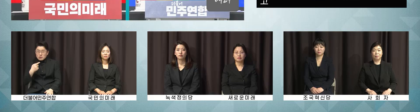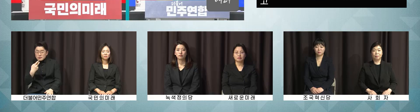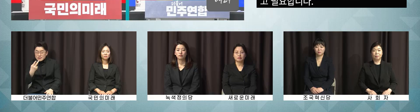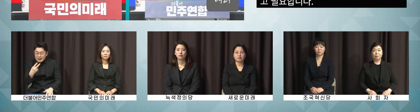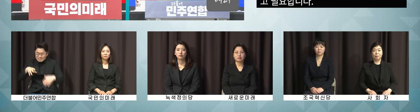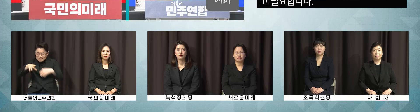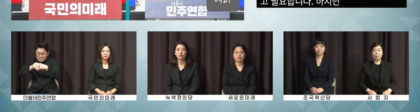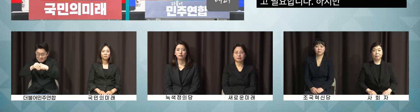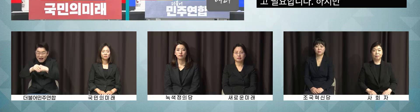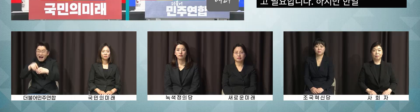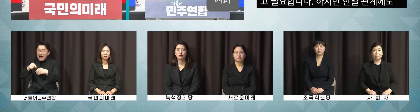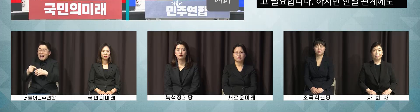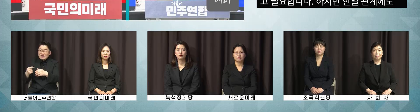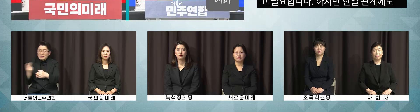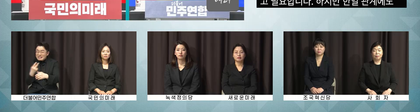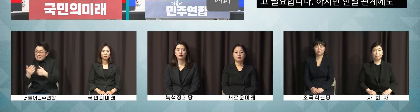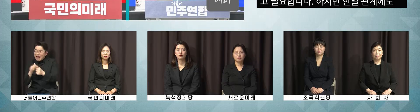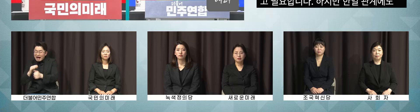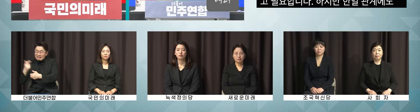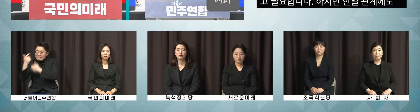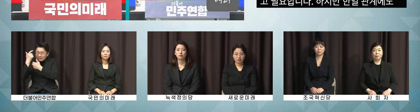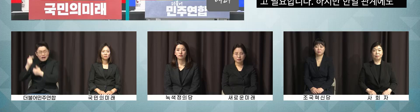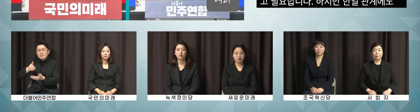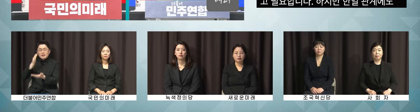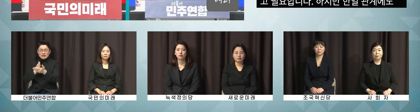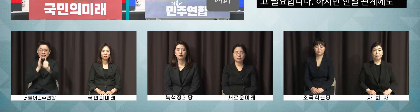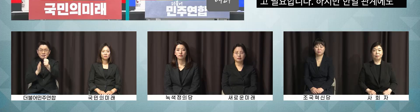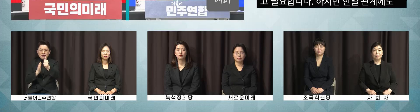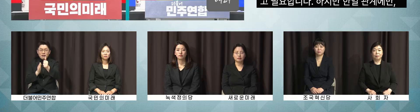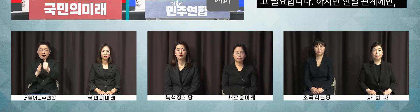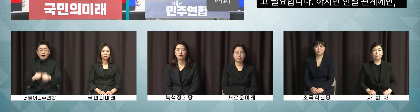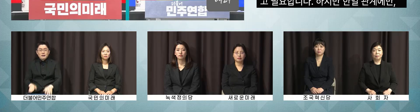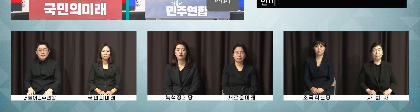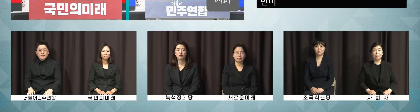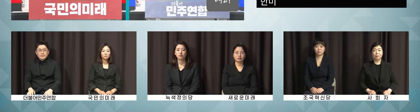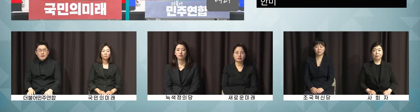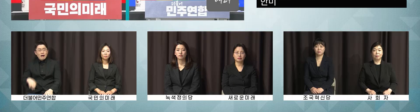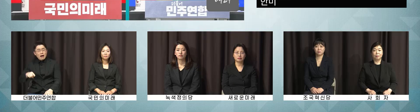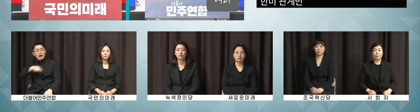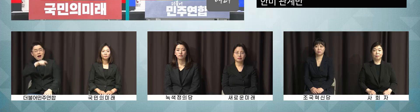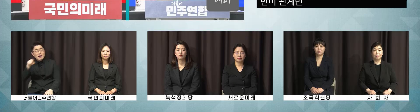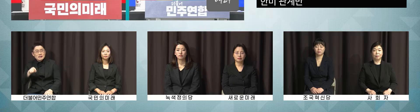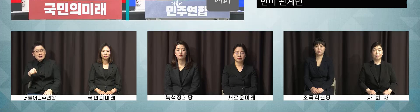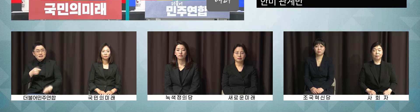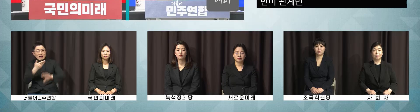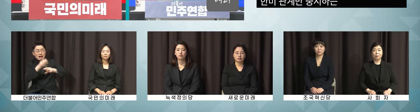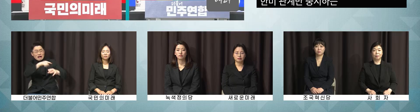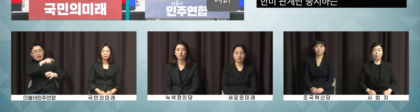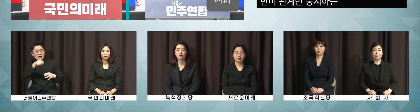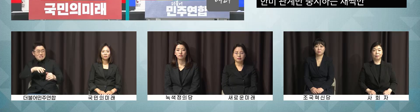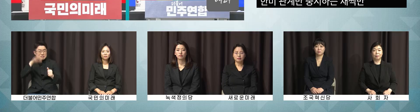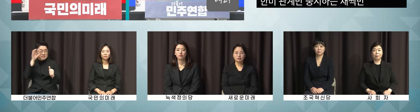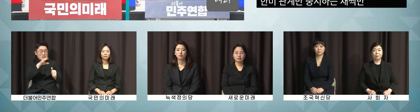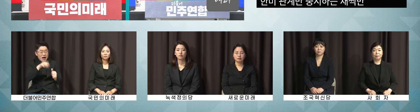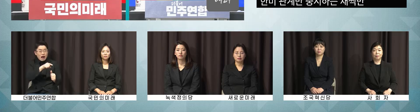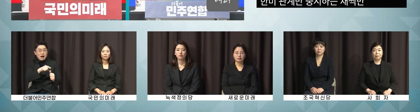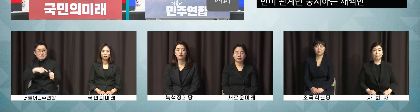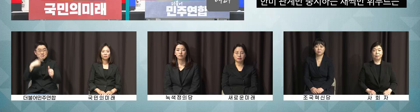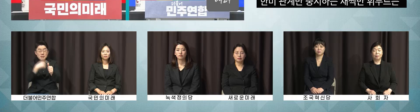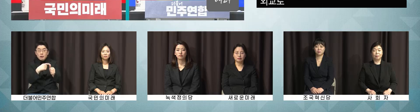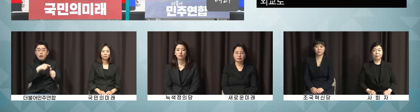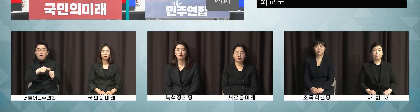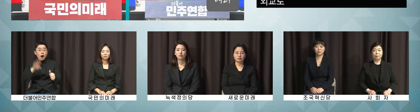치중하는 단편적이고 이념 중심의 외교, 채찍만 휘두르는 정책으로 상황이 나아지겠습니까?